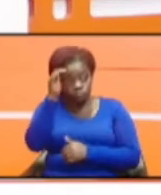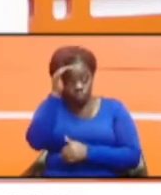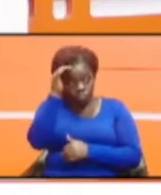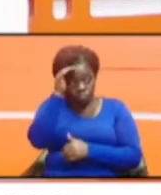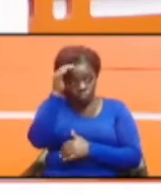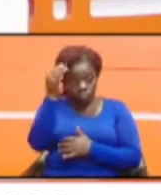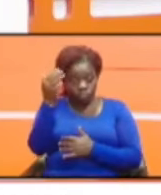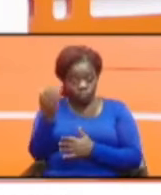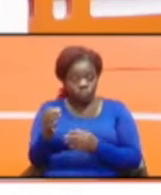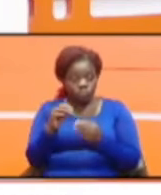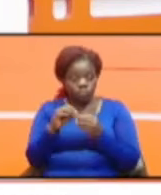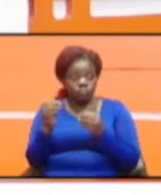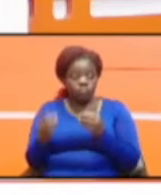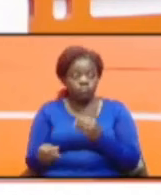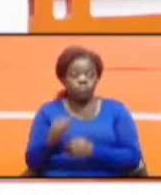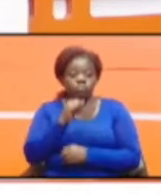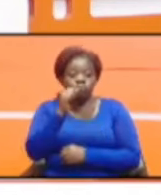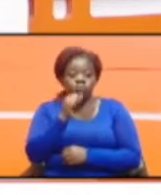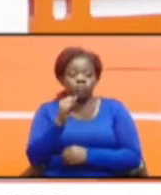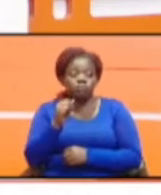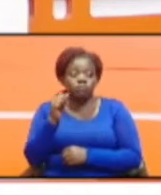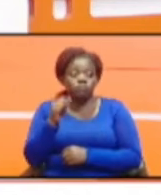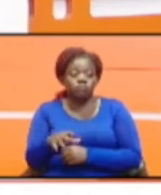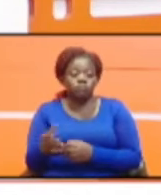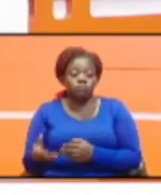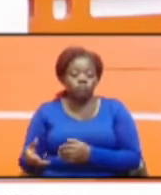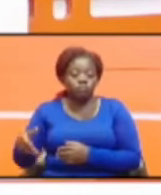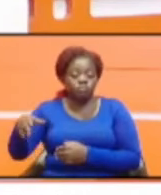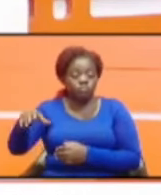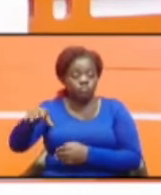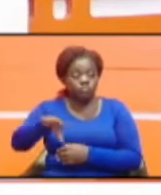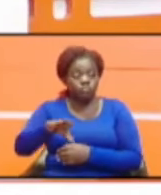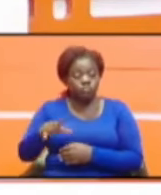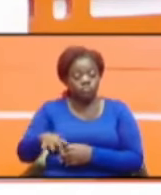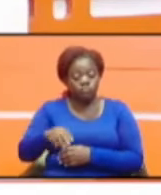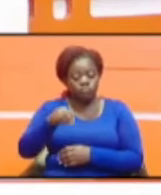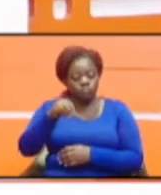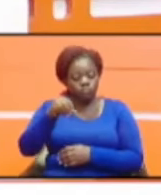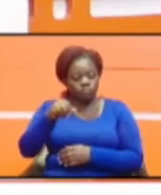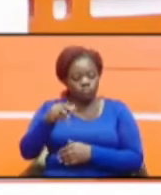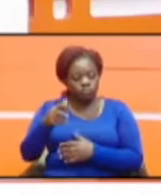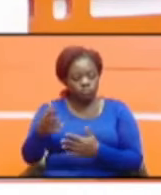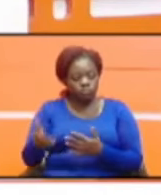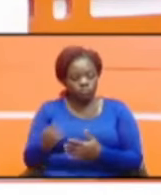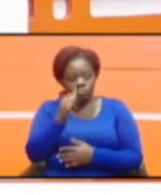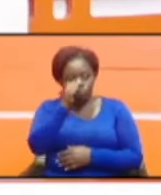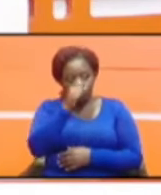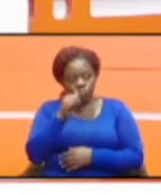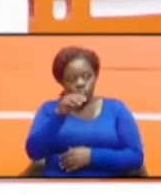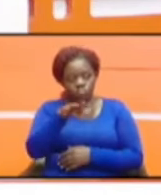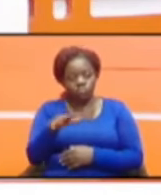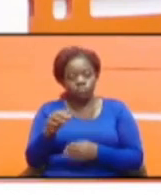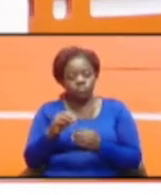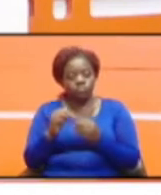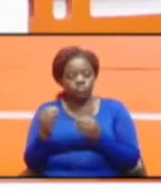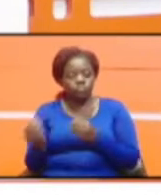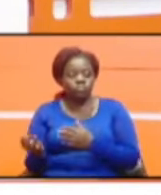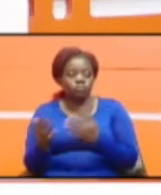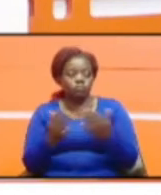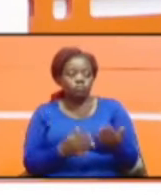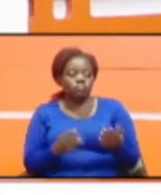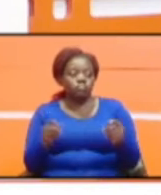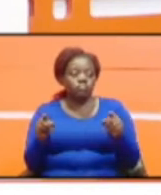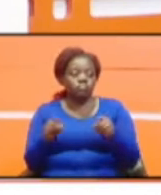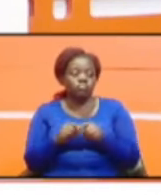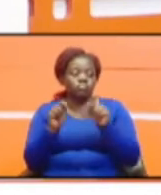ekyatubidde n'omwana Jjajjaawe gwe yayiye kamulali mu mbugo. Omwana ono tumukuleetedde